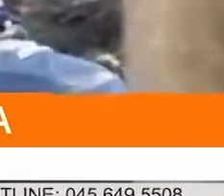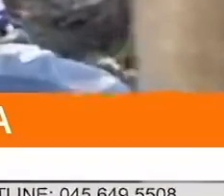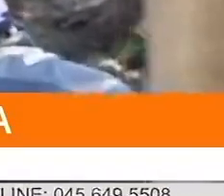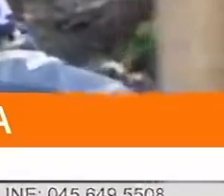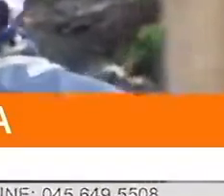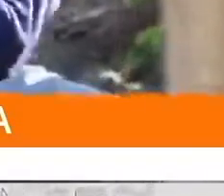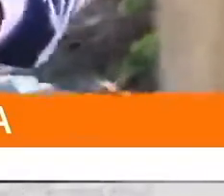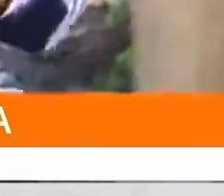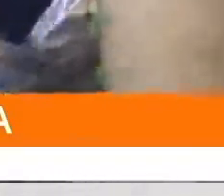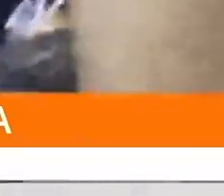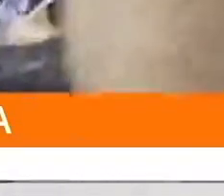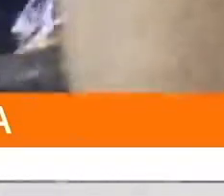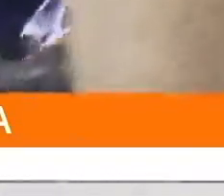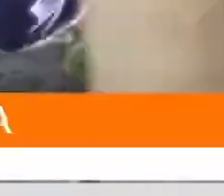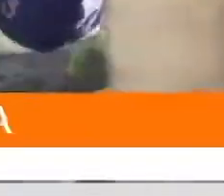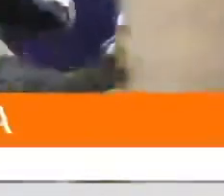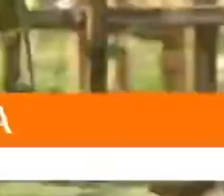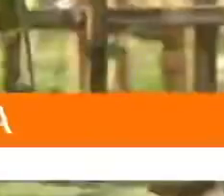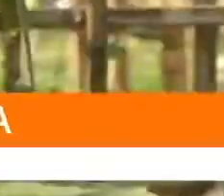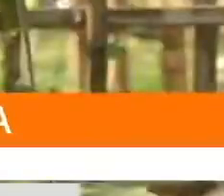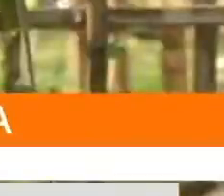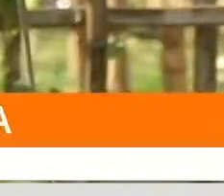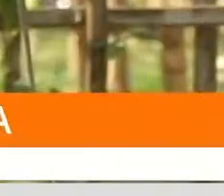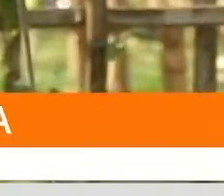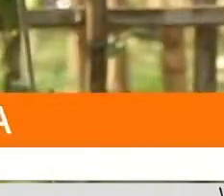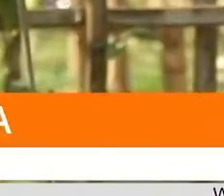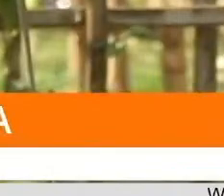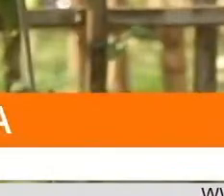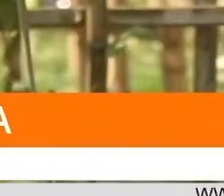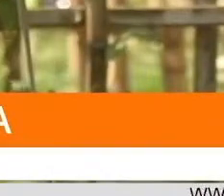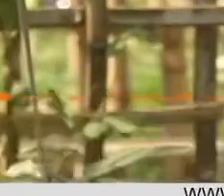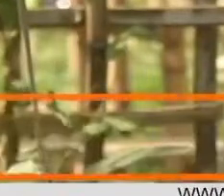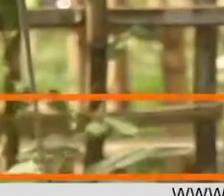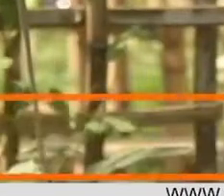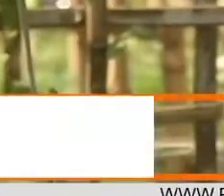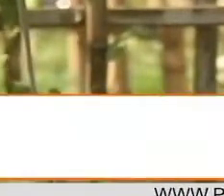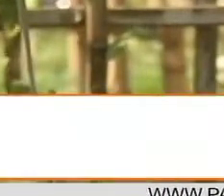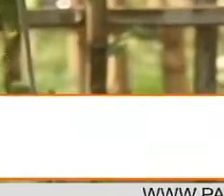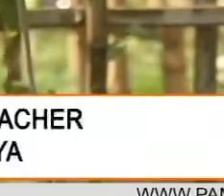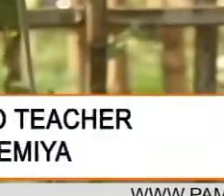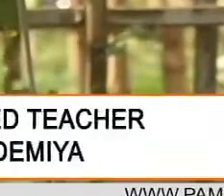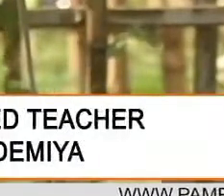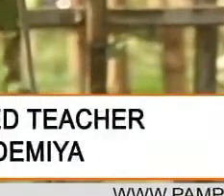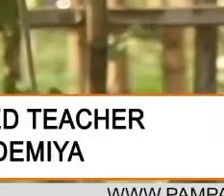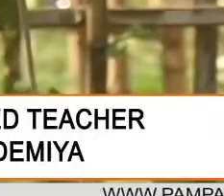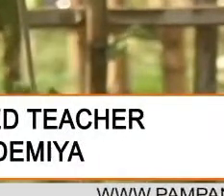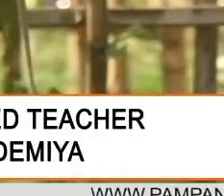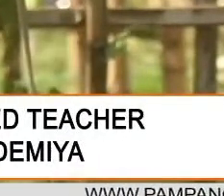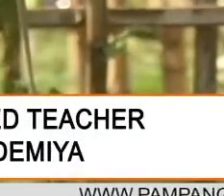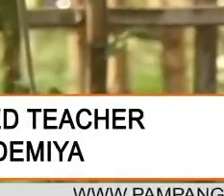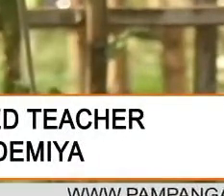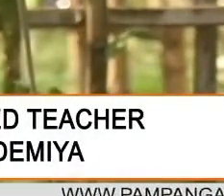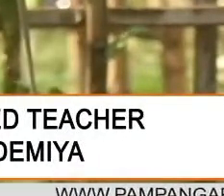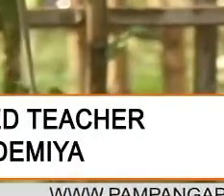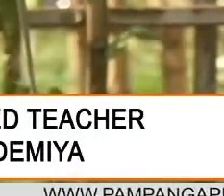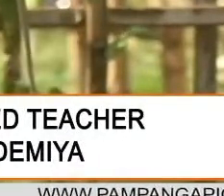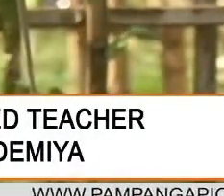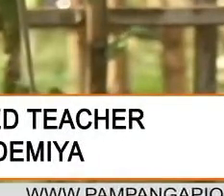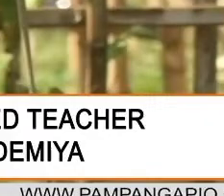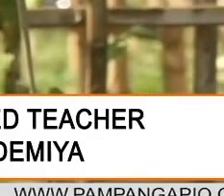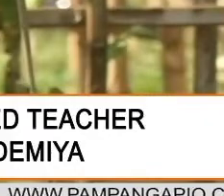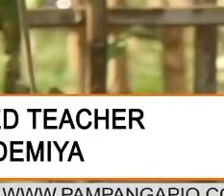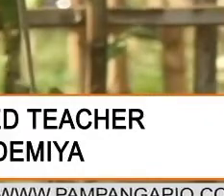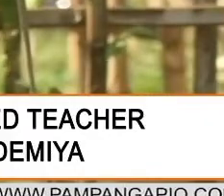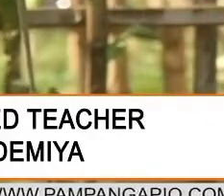ng agriculture, pwede kayong kumuha ng background sa Facebook. Pangalawa,